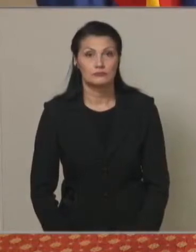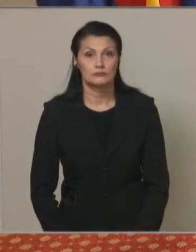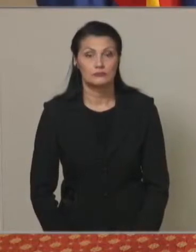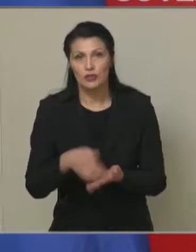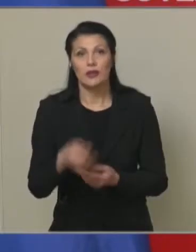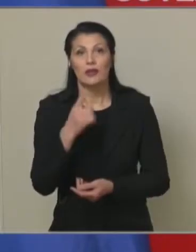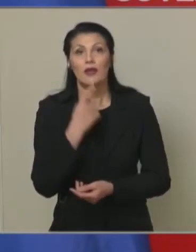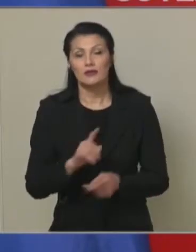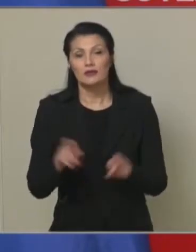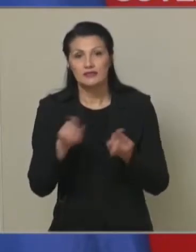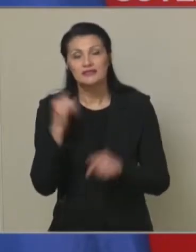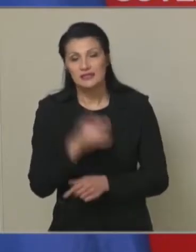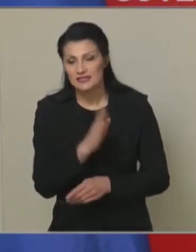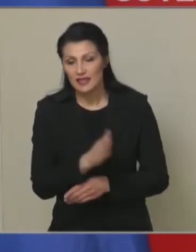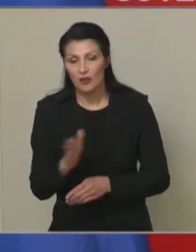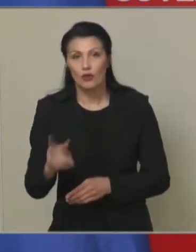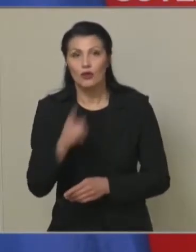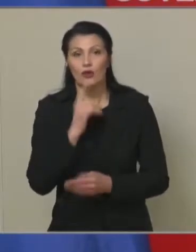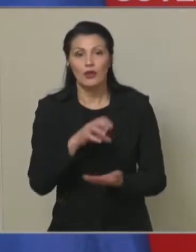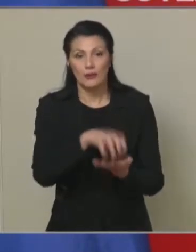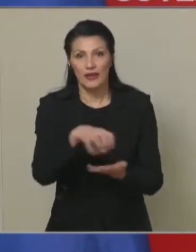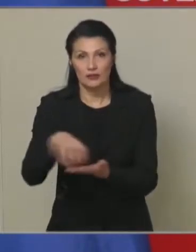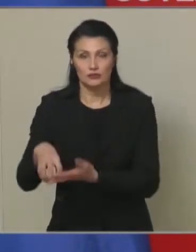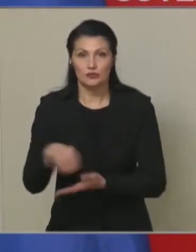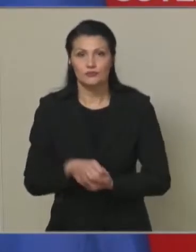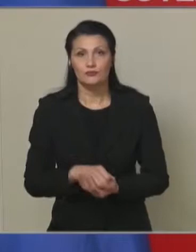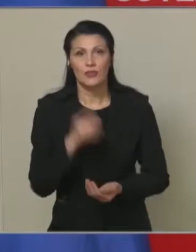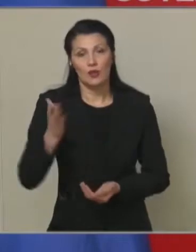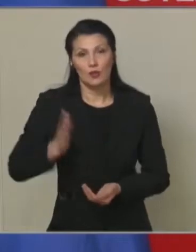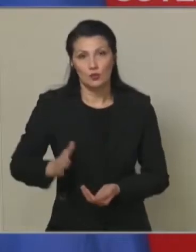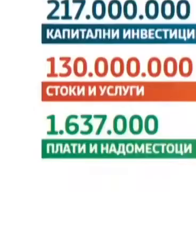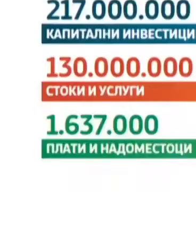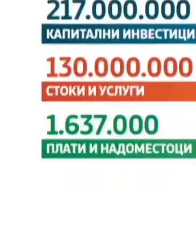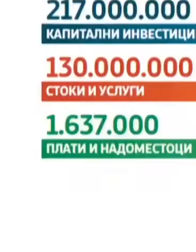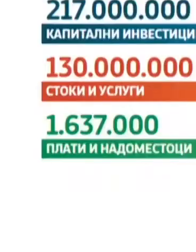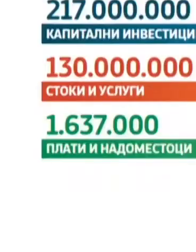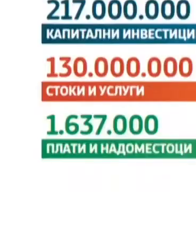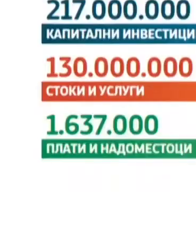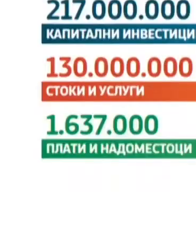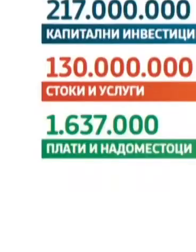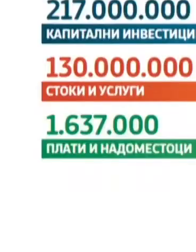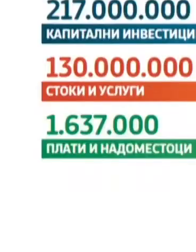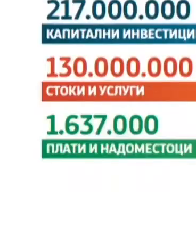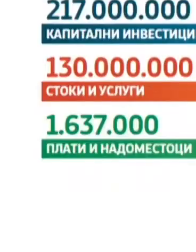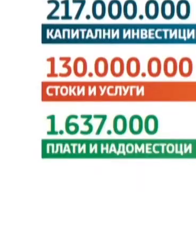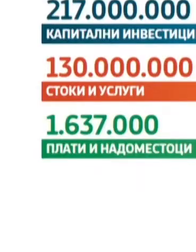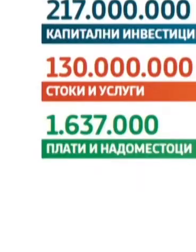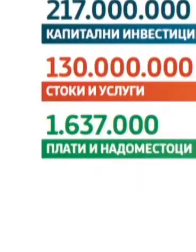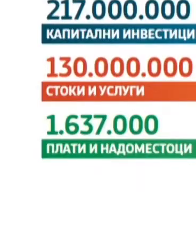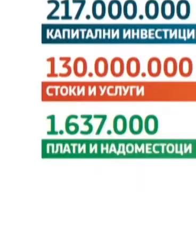Министерката за култура Ирена Стефоска на денешната пресконференција во влада јавно го презентираше предлог буџетот на Министерството за култура